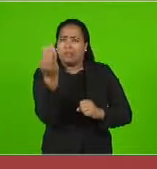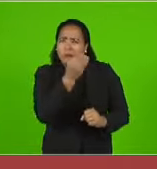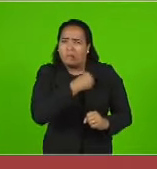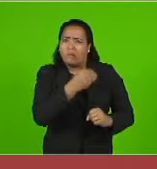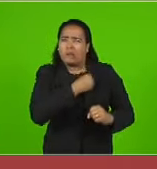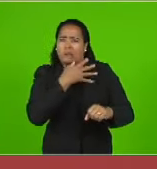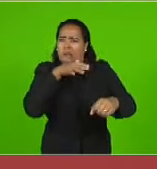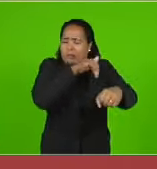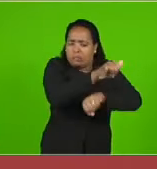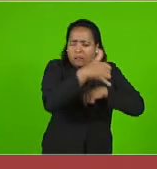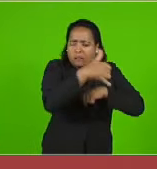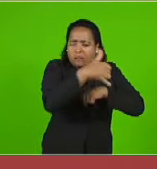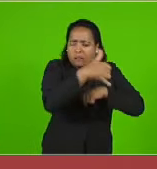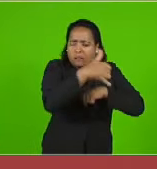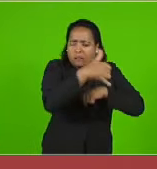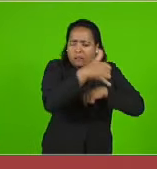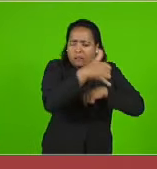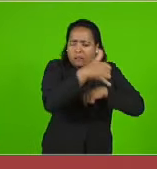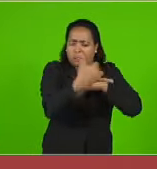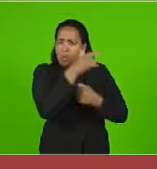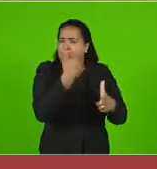поведении человека, демонстрируя